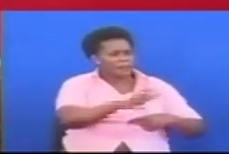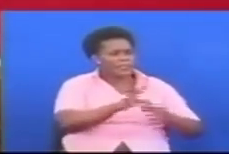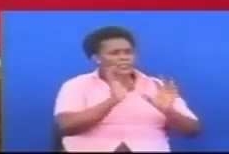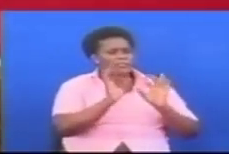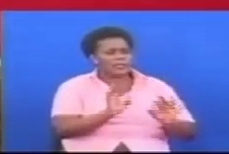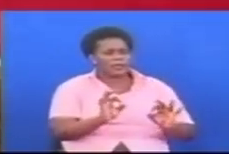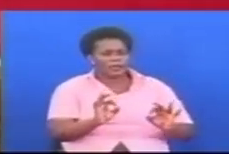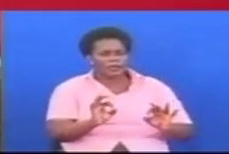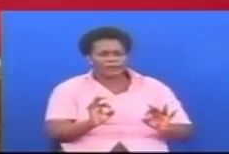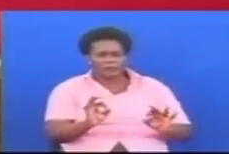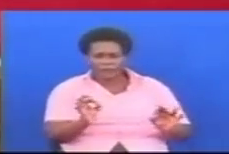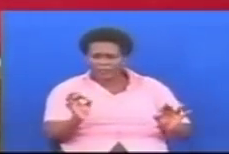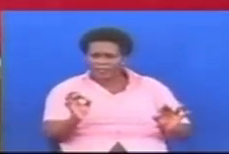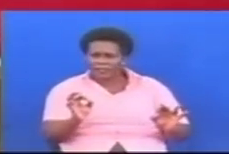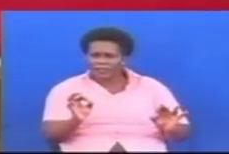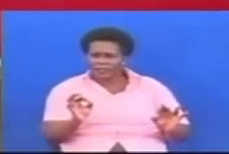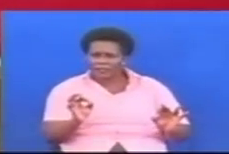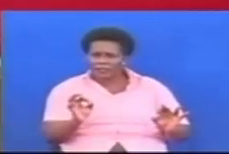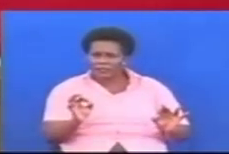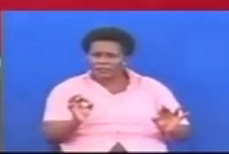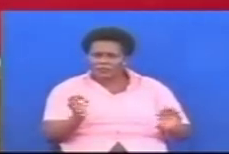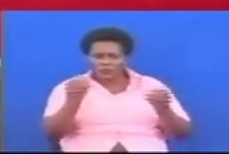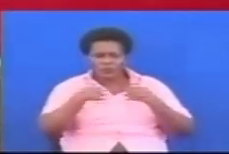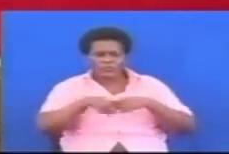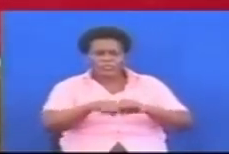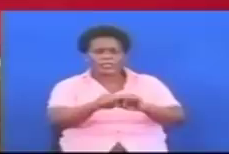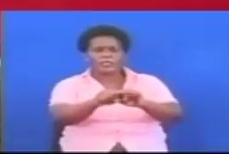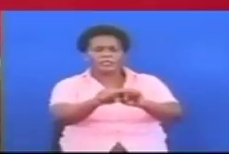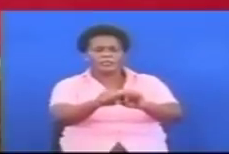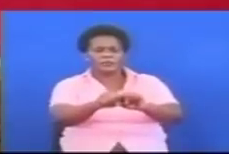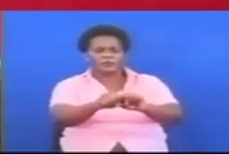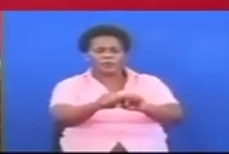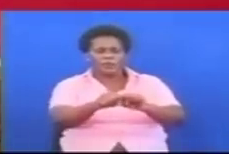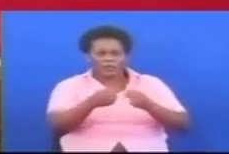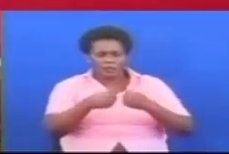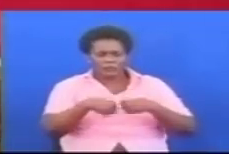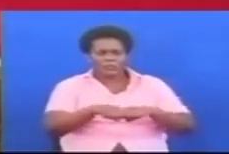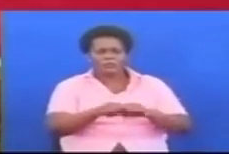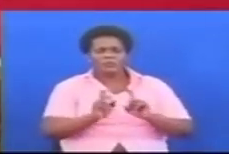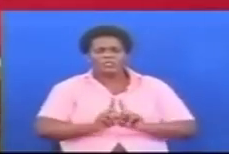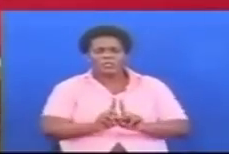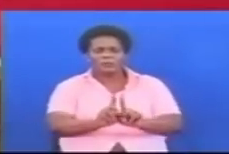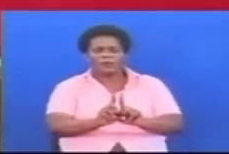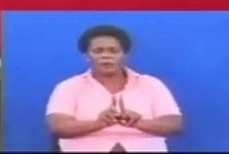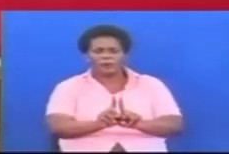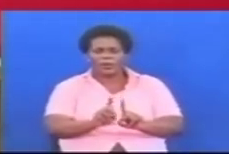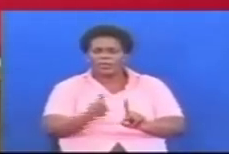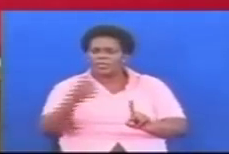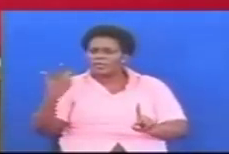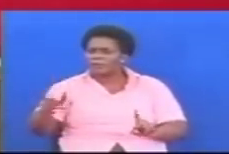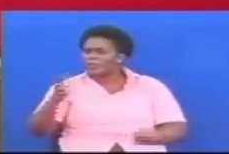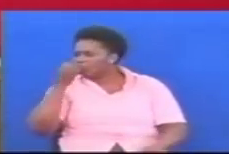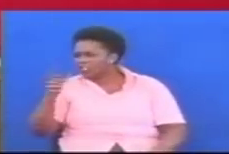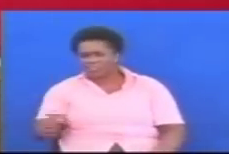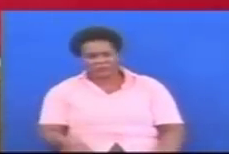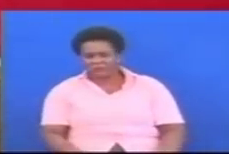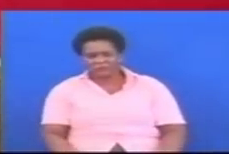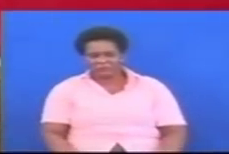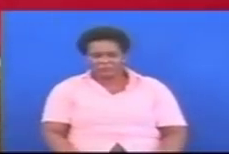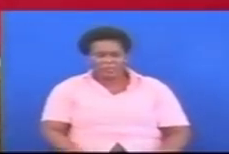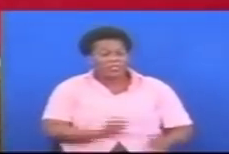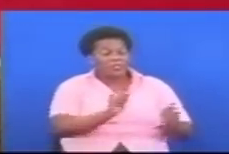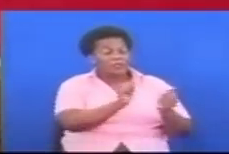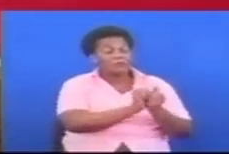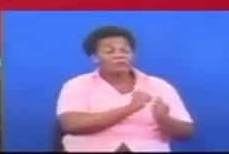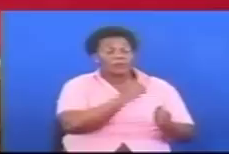mfumo kutotekelezwa sambamba na mifumo ya uondoaji wa maji taka; 12, ufanisi mdogo wa miradi ya maji